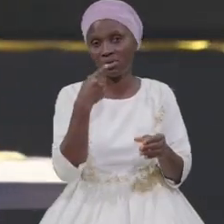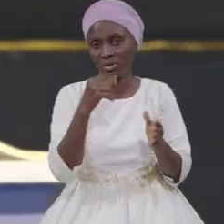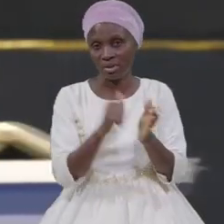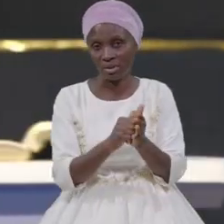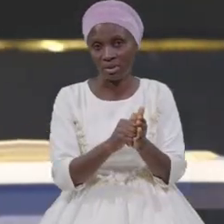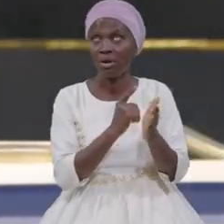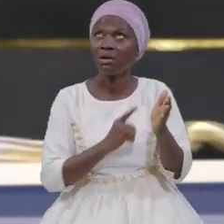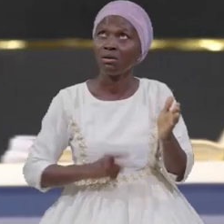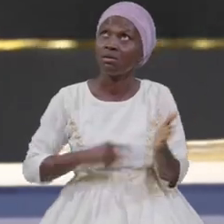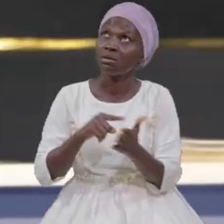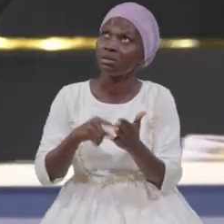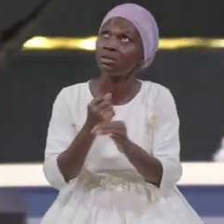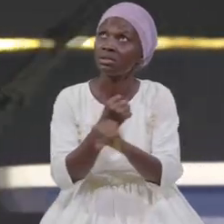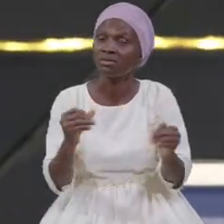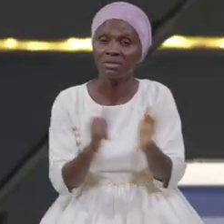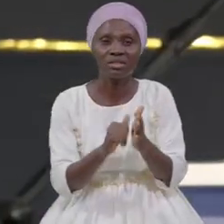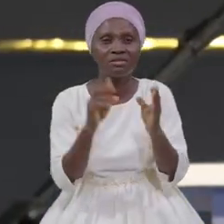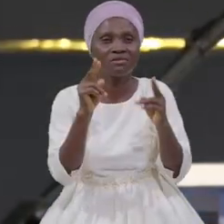salut précieux,